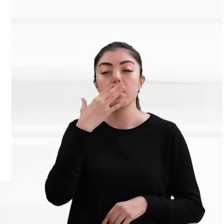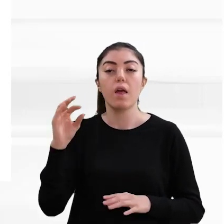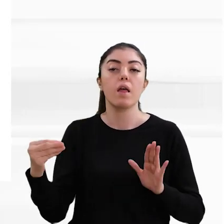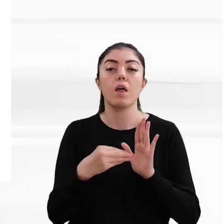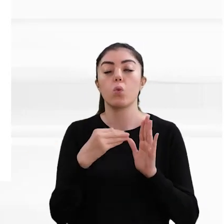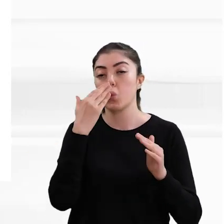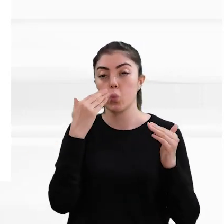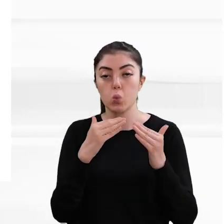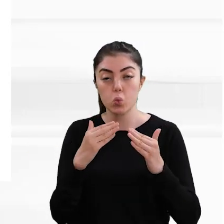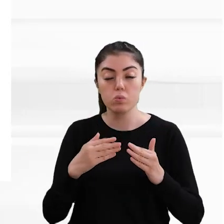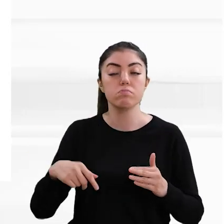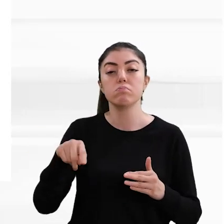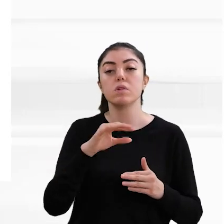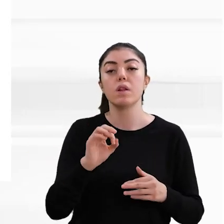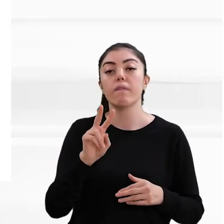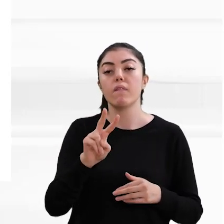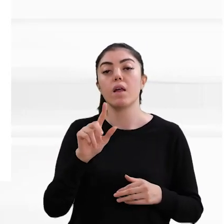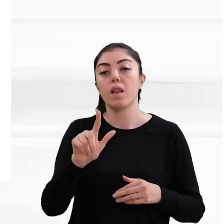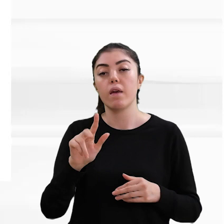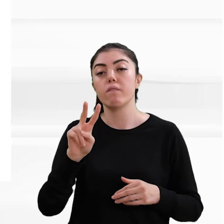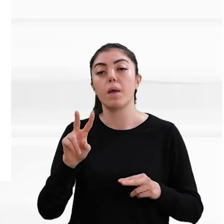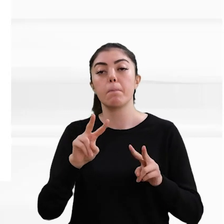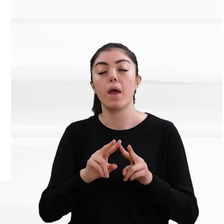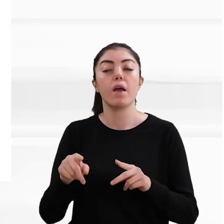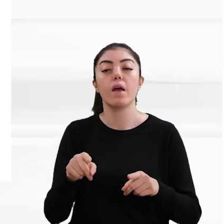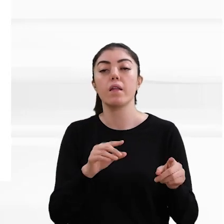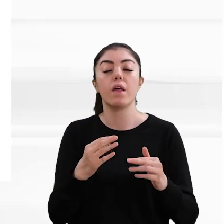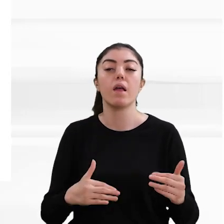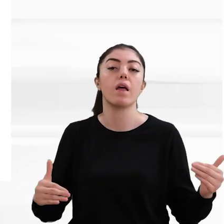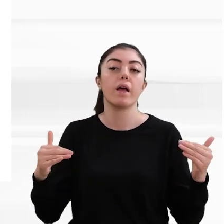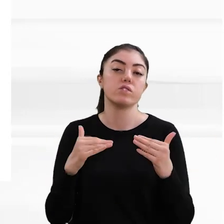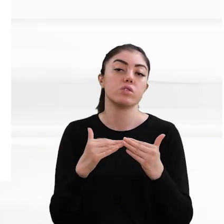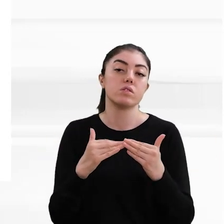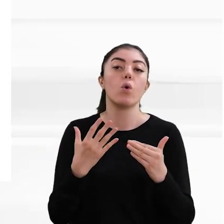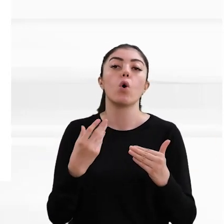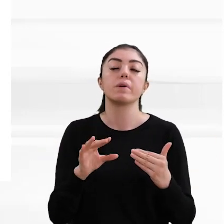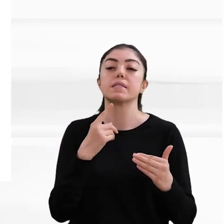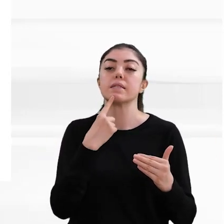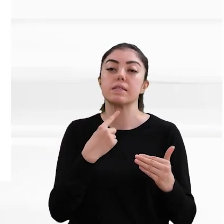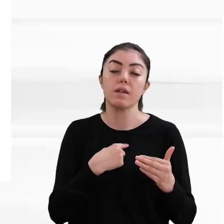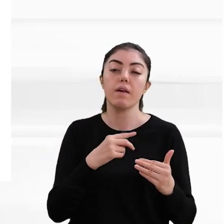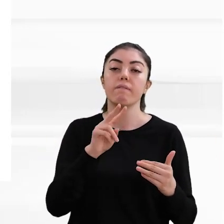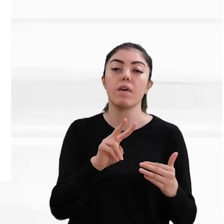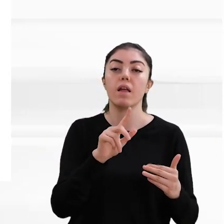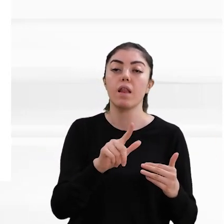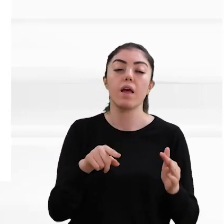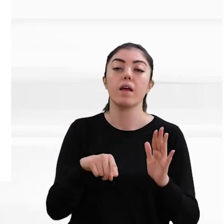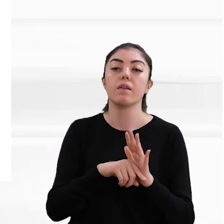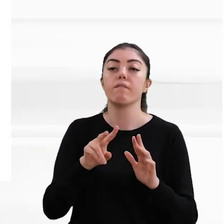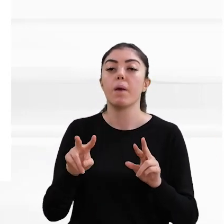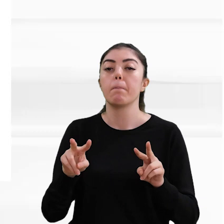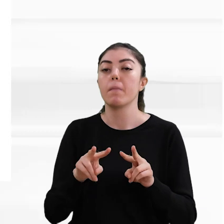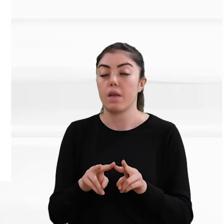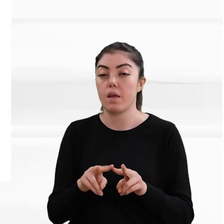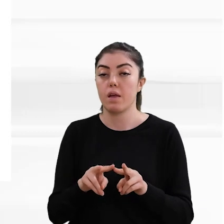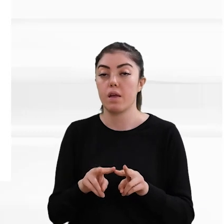1'den küçük bir değer alacaktır. Bu durumda VL ile VM birbirine eşit olamaz. Yani VL